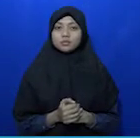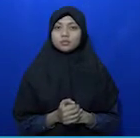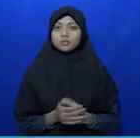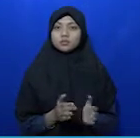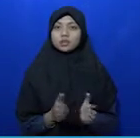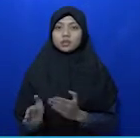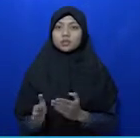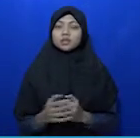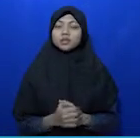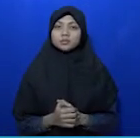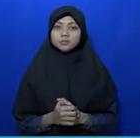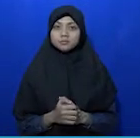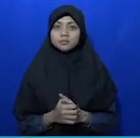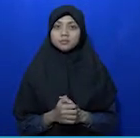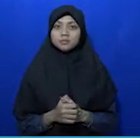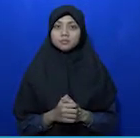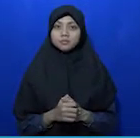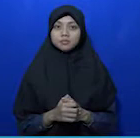Lanjut.